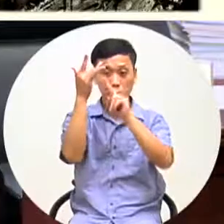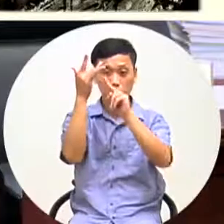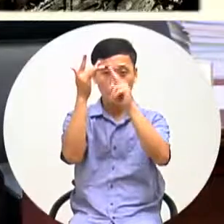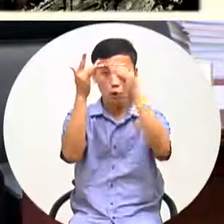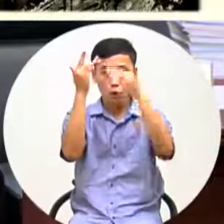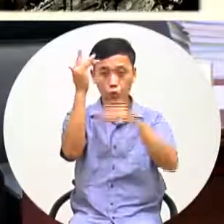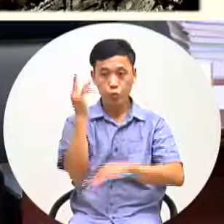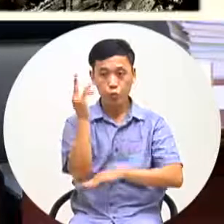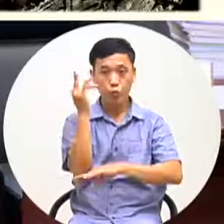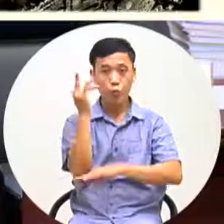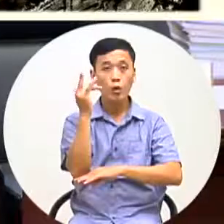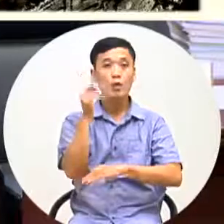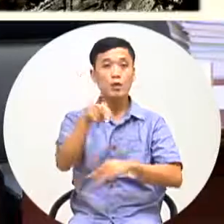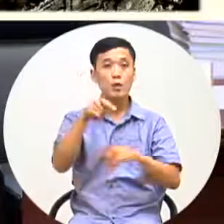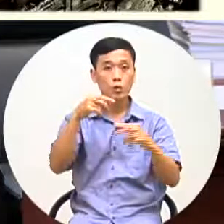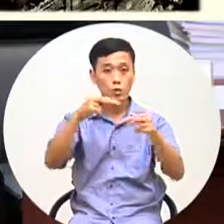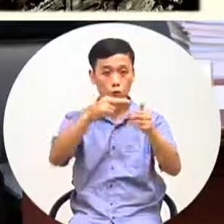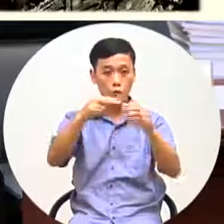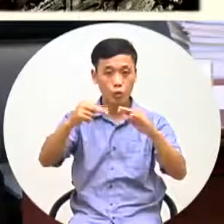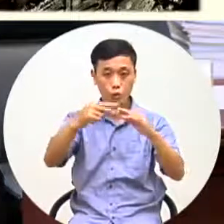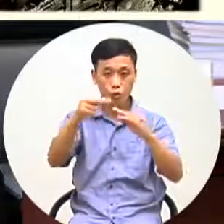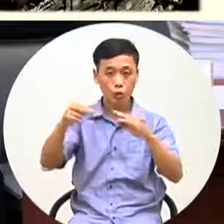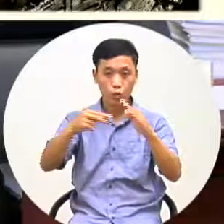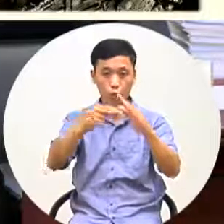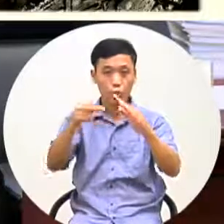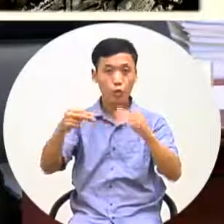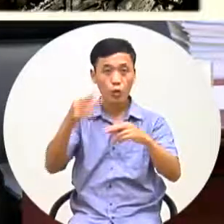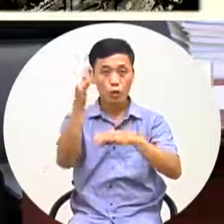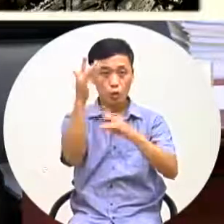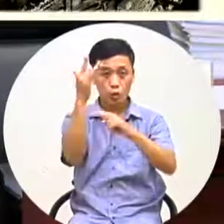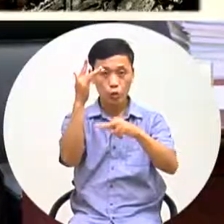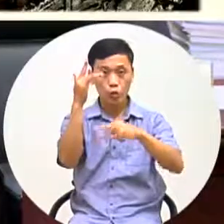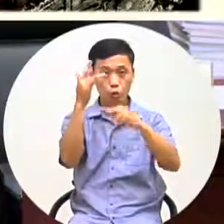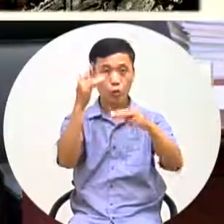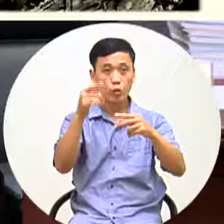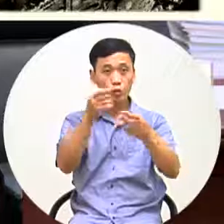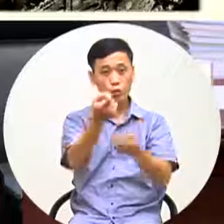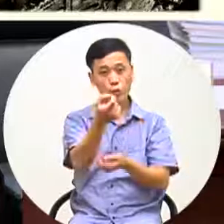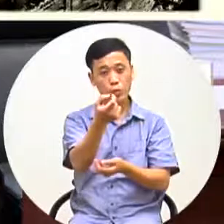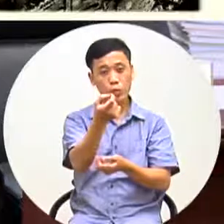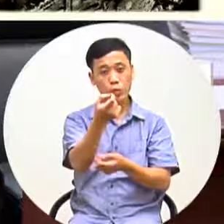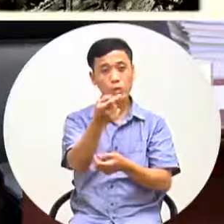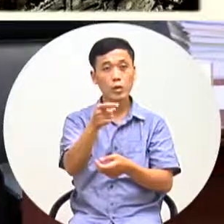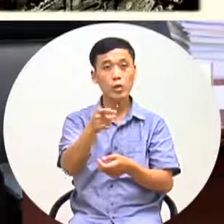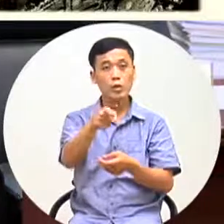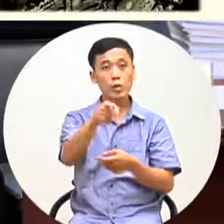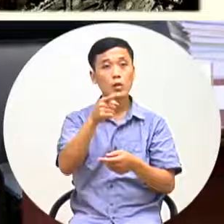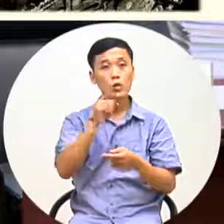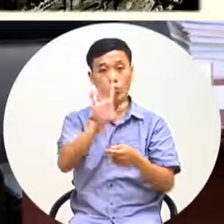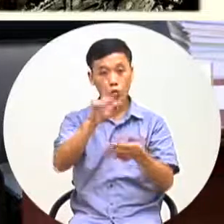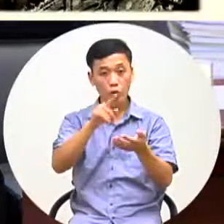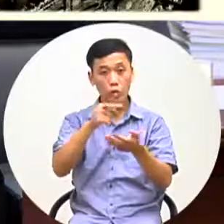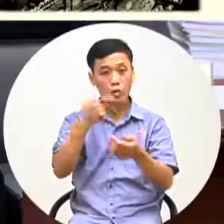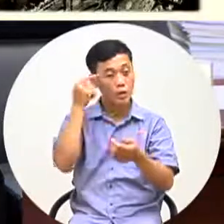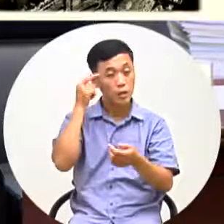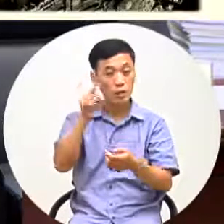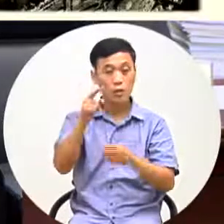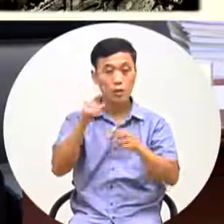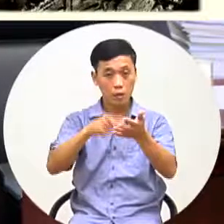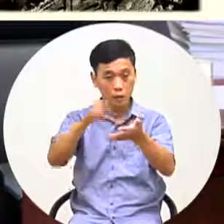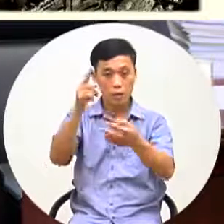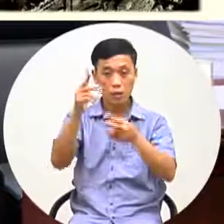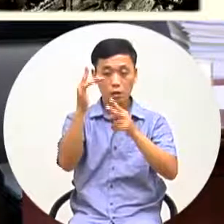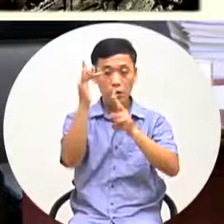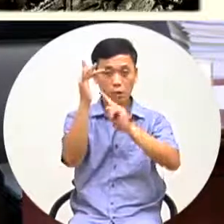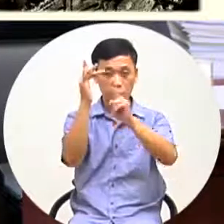少，所以有很多里长要求你一次给我剪这么多，很多嘛，对不对？那能不能剪？前一阵子有人这样要求